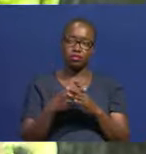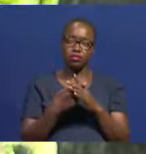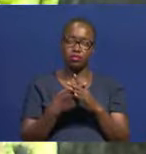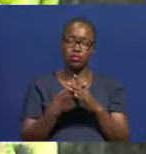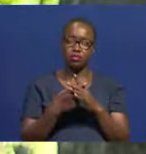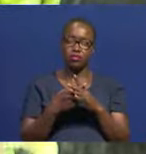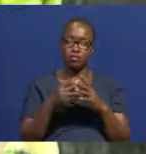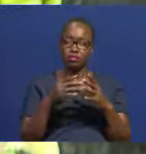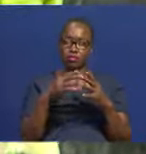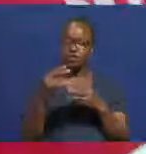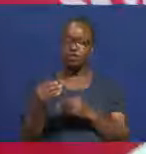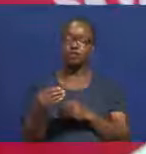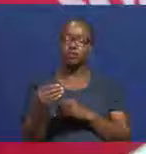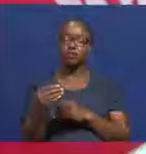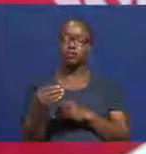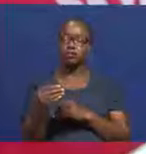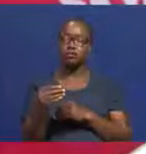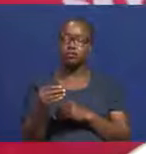nikapelekwa